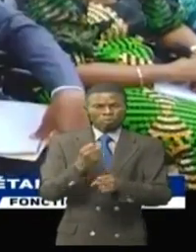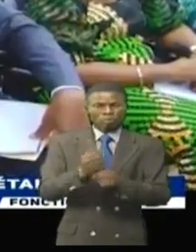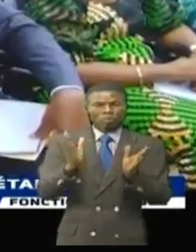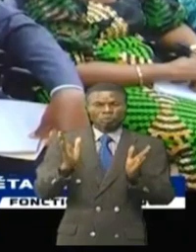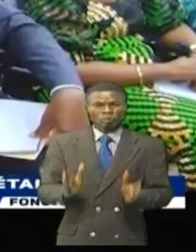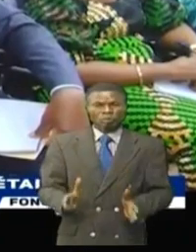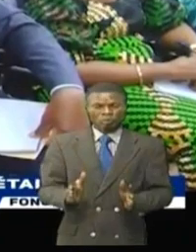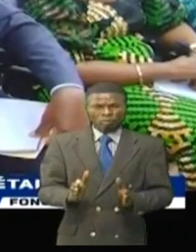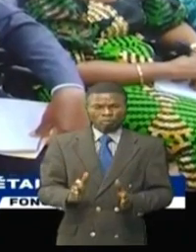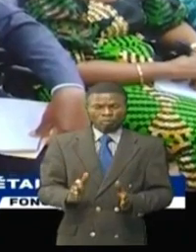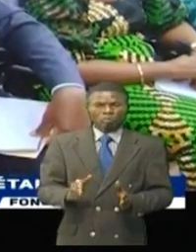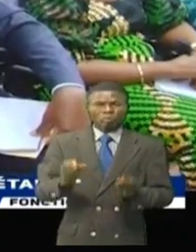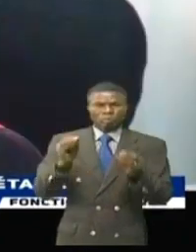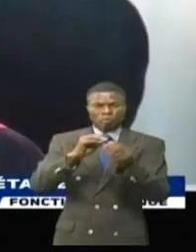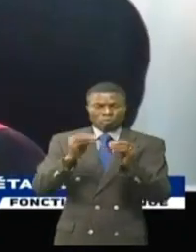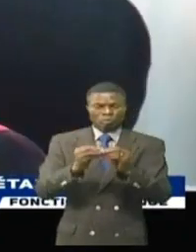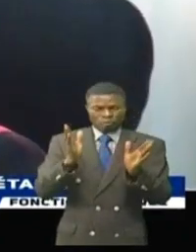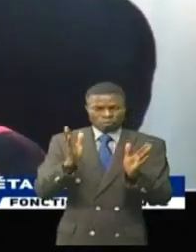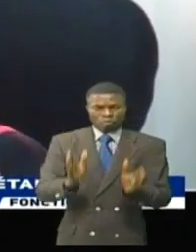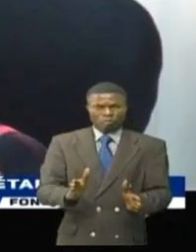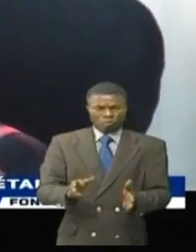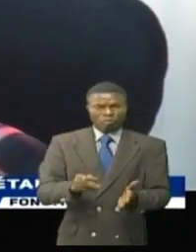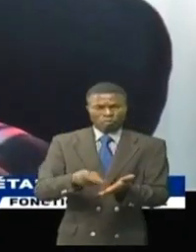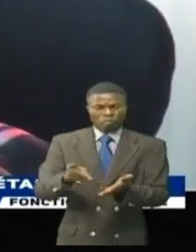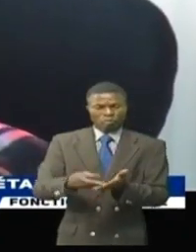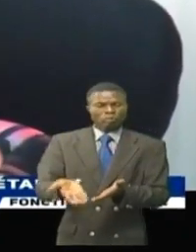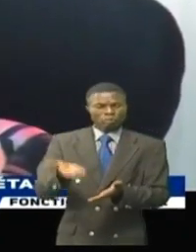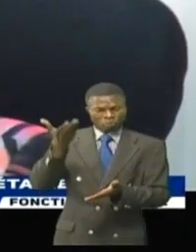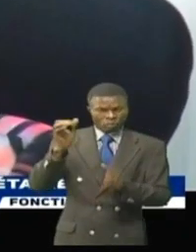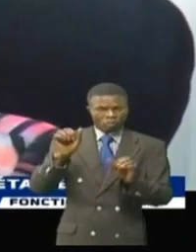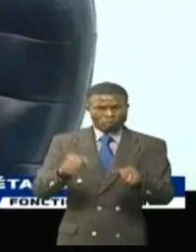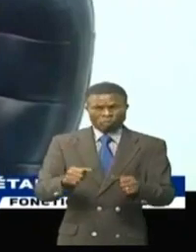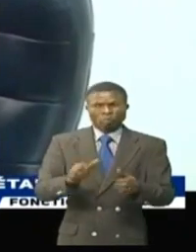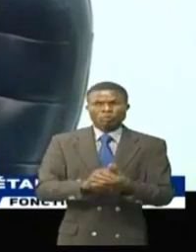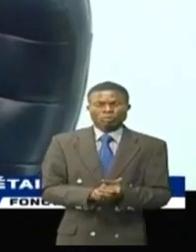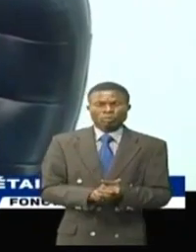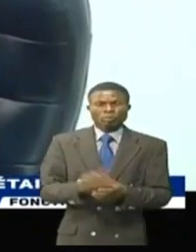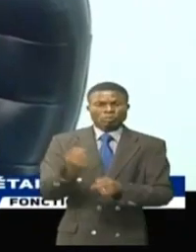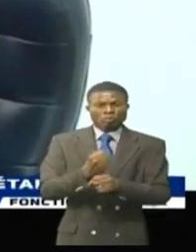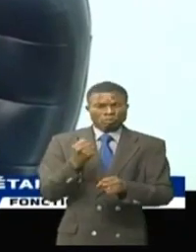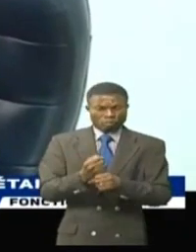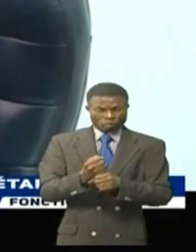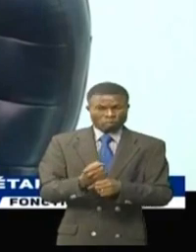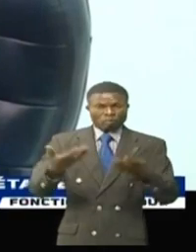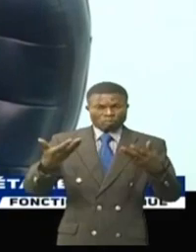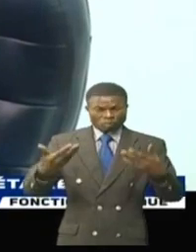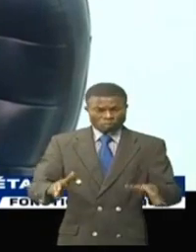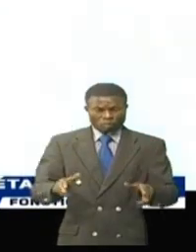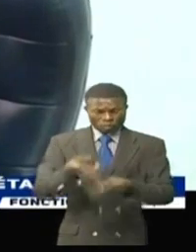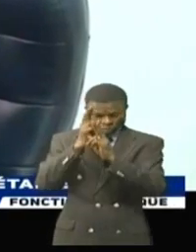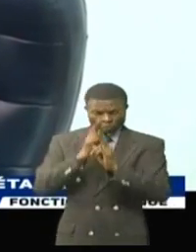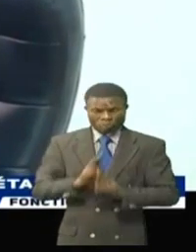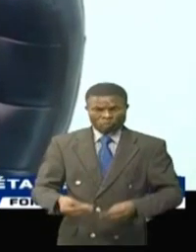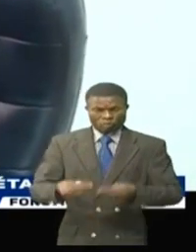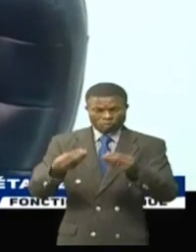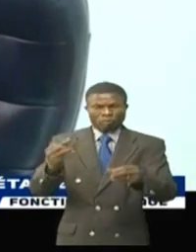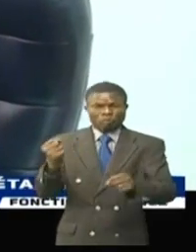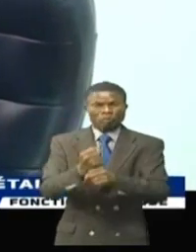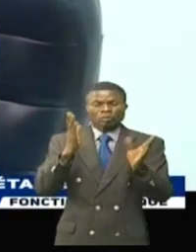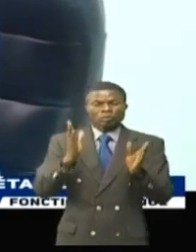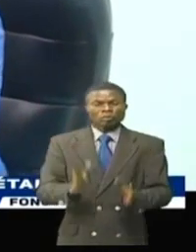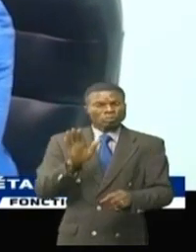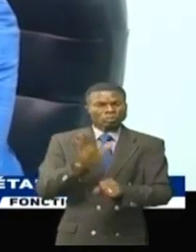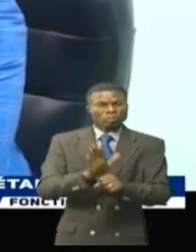la maîtrise des effectifs et de la masse salariale. La retraite est un honneur qui est fait à un agent qui a